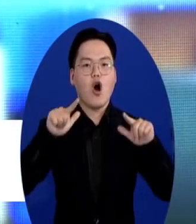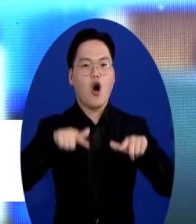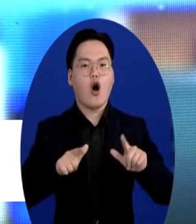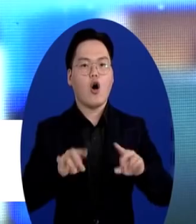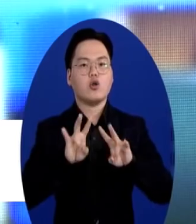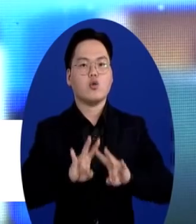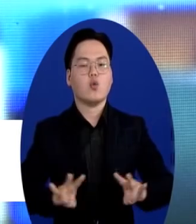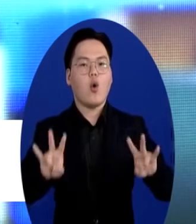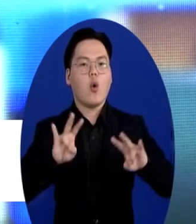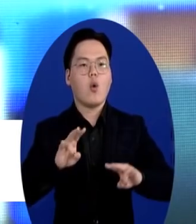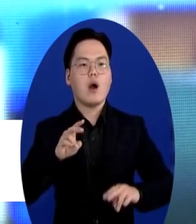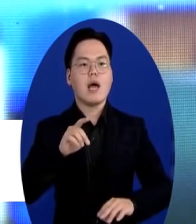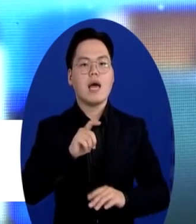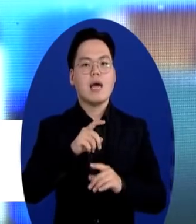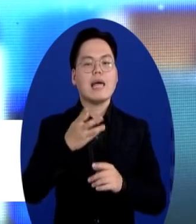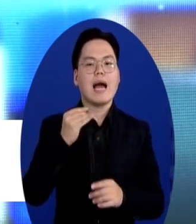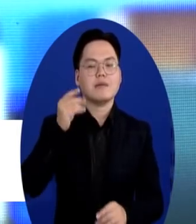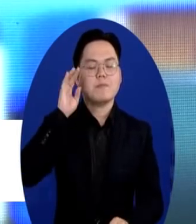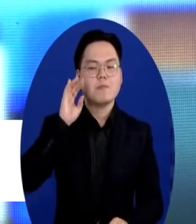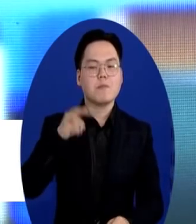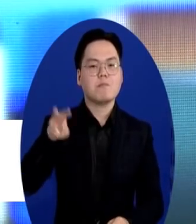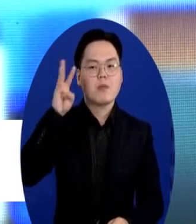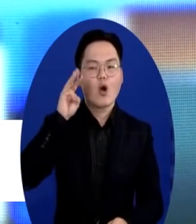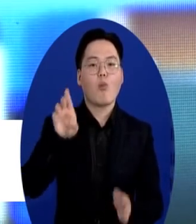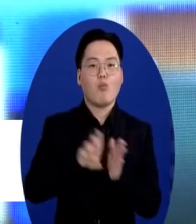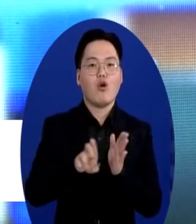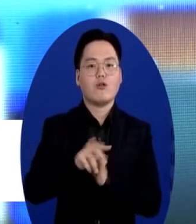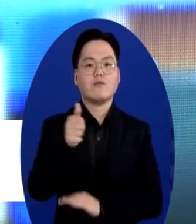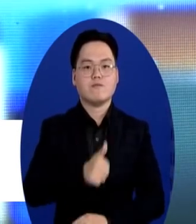байршил, хэлбэр хэмжээг мэдэж авах боломж үрдсэн байна.